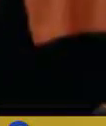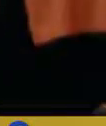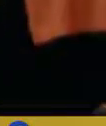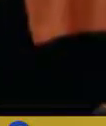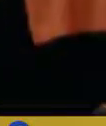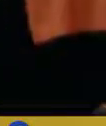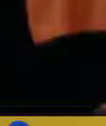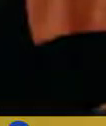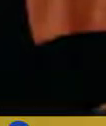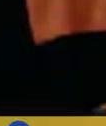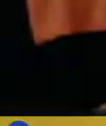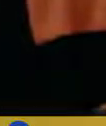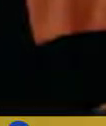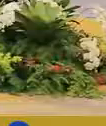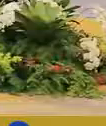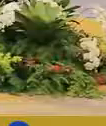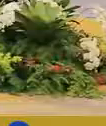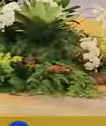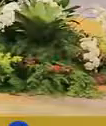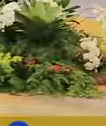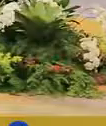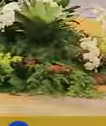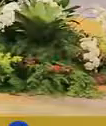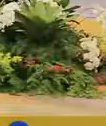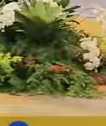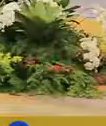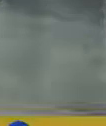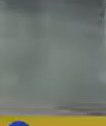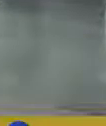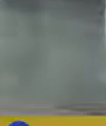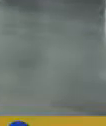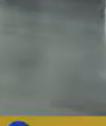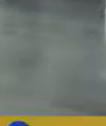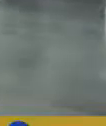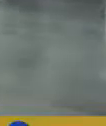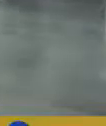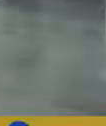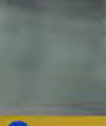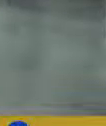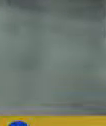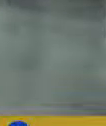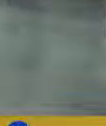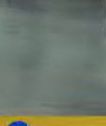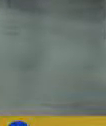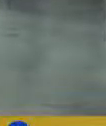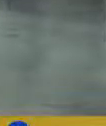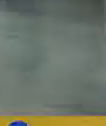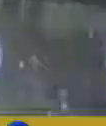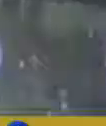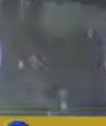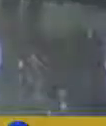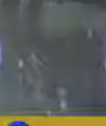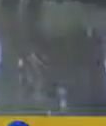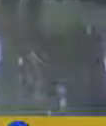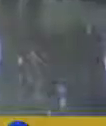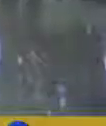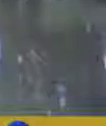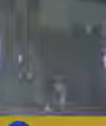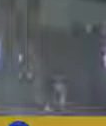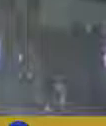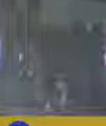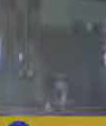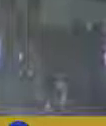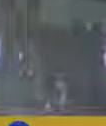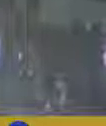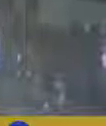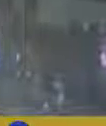Selain dihadiri oleh para pimpinan, Hakim Agung, Hakim Ad Hoc, para pejabat Eselon 1, para ketua atau kepala